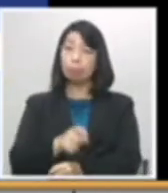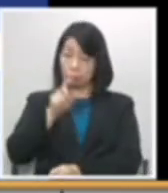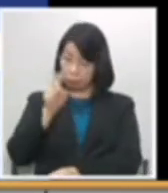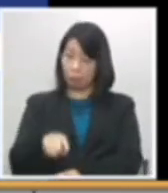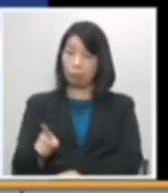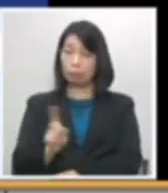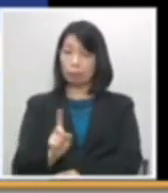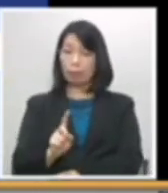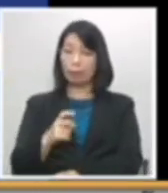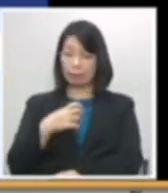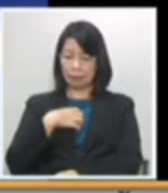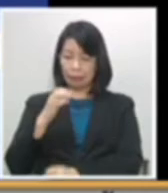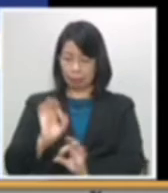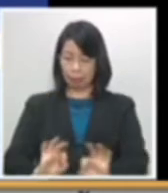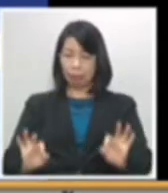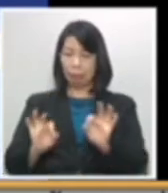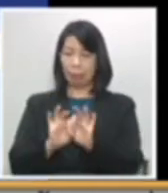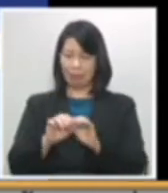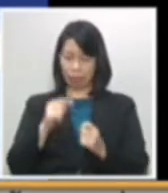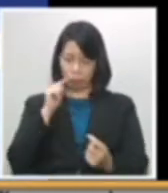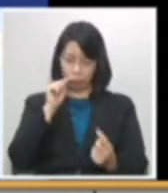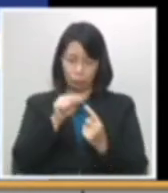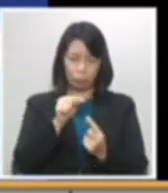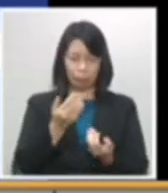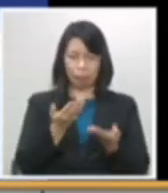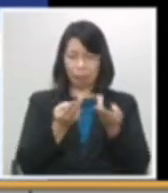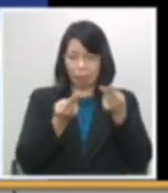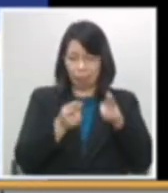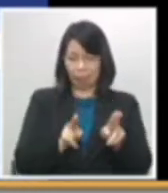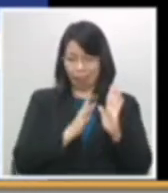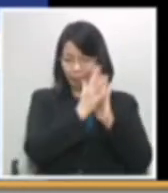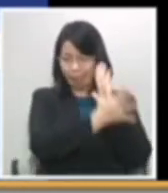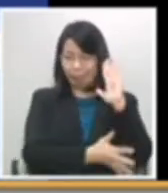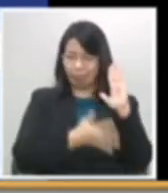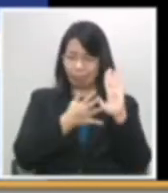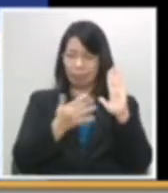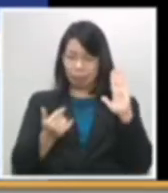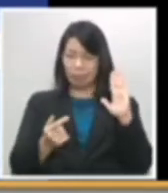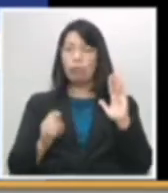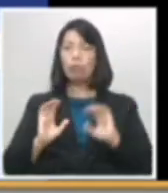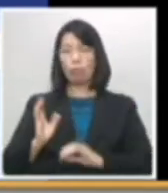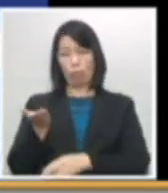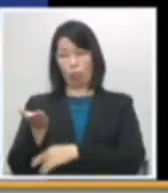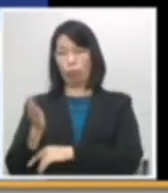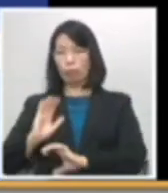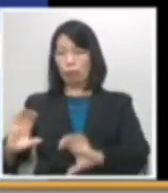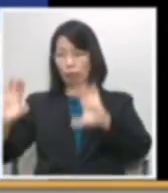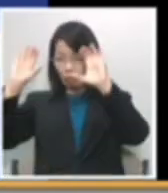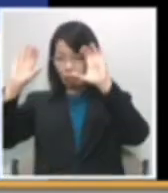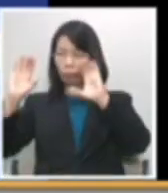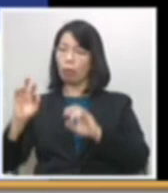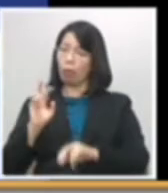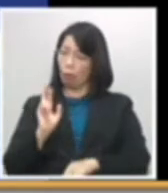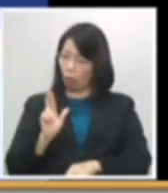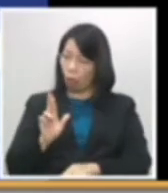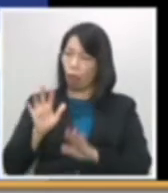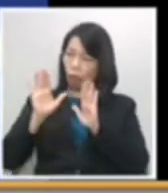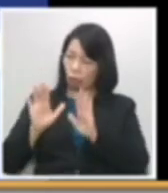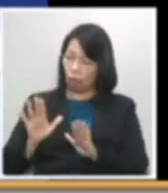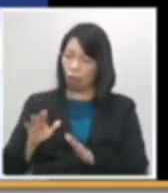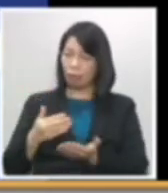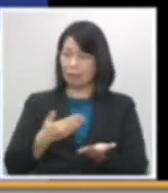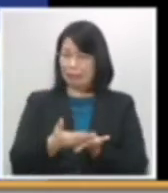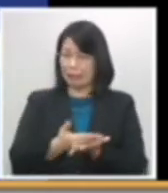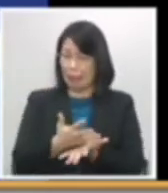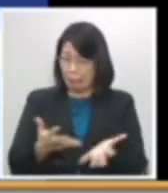เพื่อให้สอดคล้องกับสถานการณ์ในขณะนี้รัฐต้องลดหรือต้องชะลอรายจ่ายที่ไม่ก่อให้เกิดการ